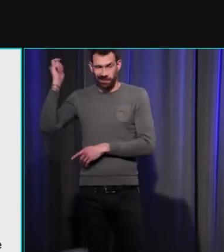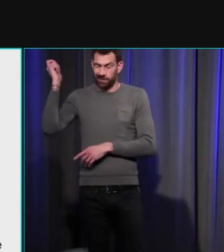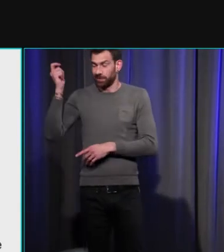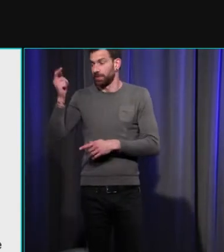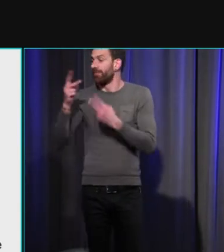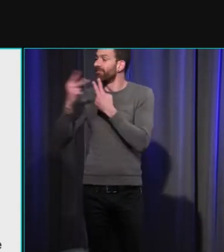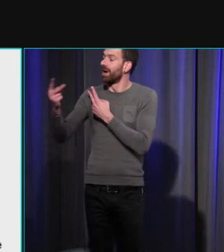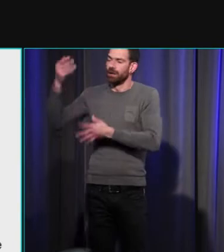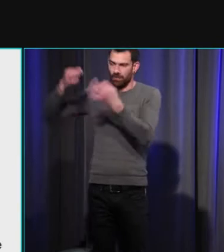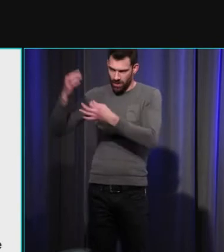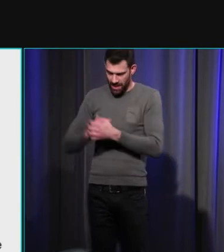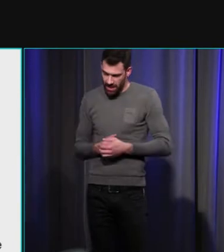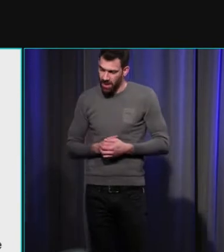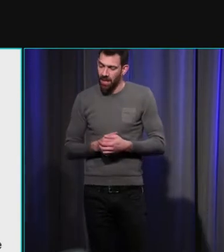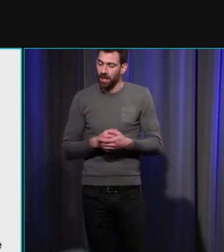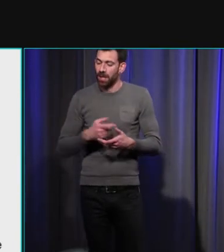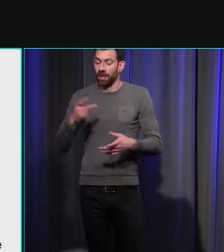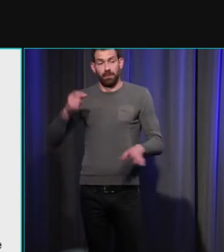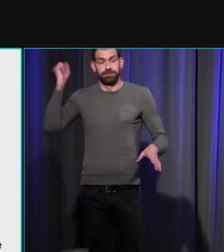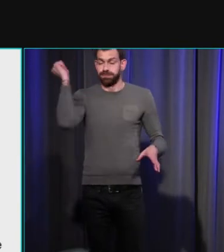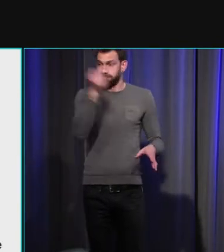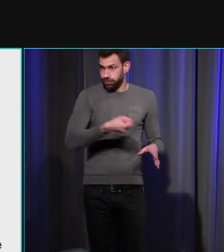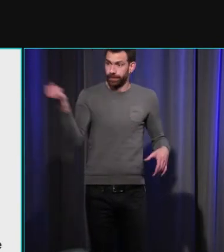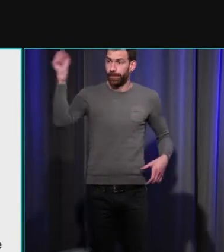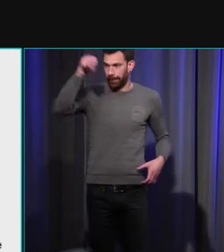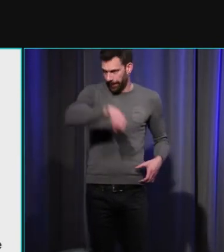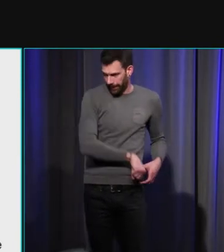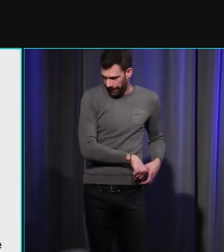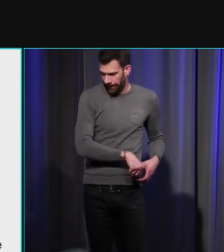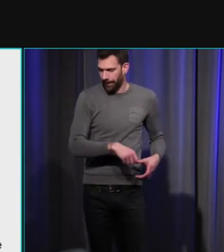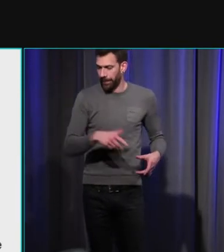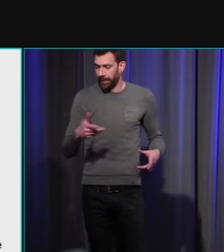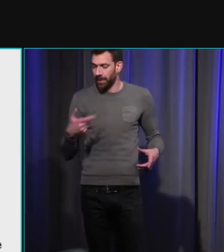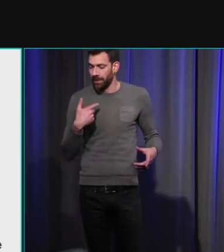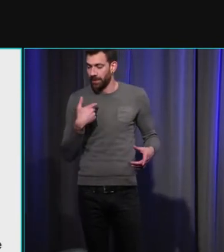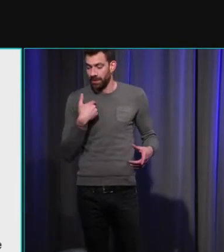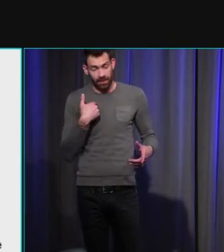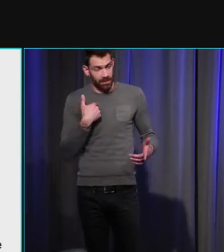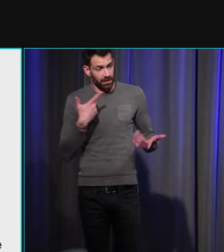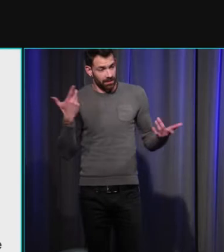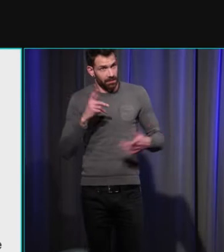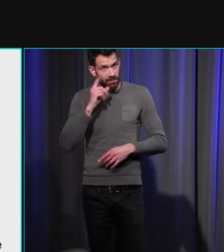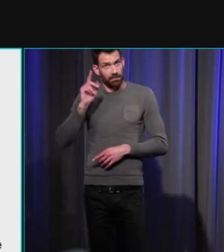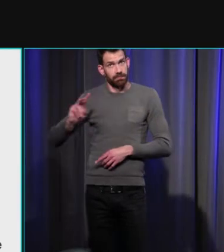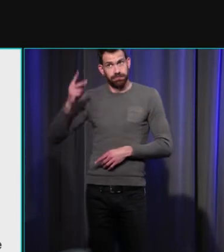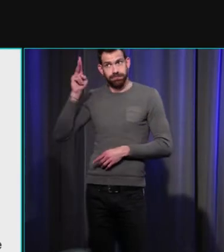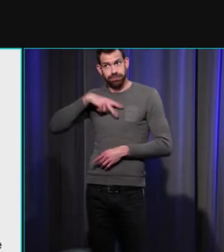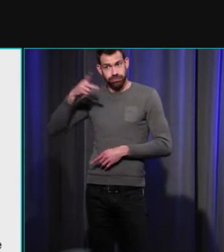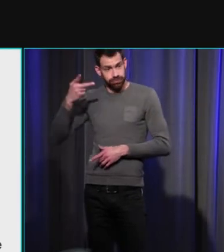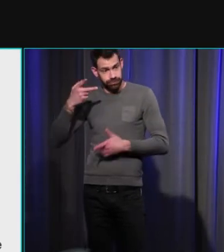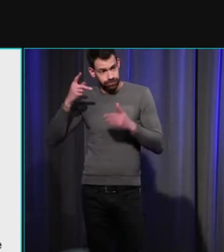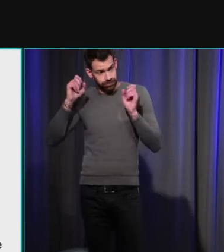sanhédrin pierre remet le glaive dans le fourreau crois tu que je ne peux pas demander à mon père de m'envoyer plus de